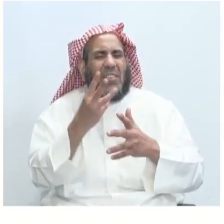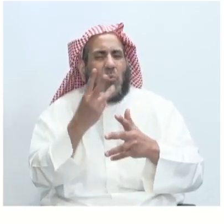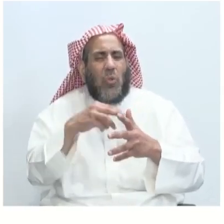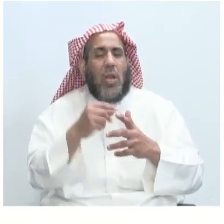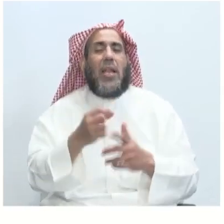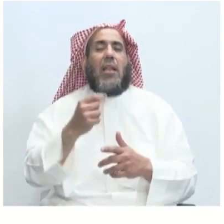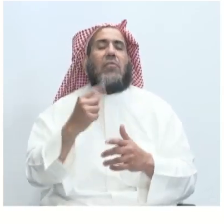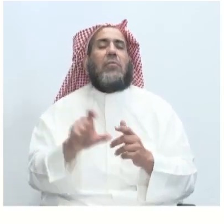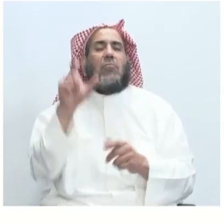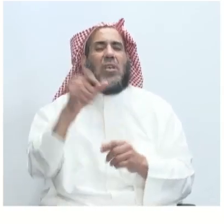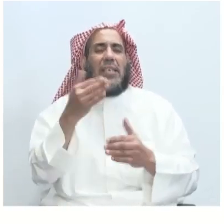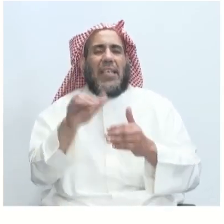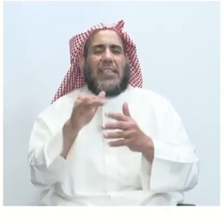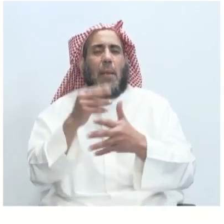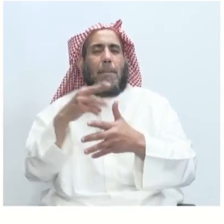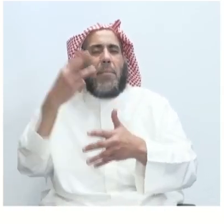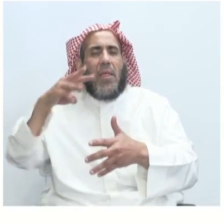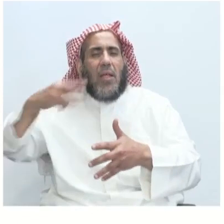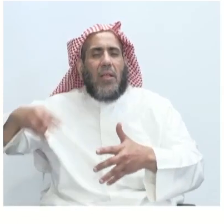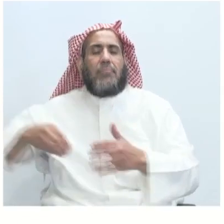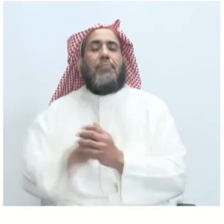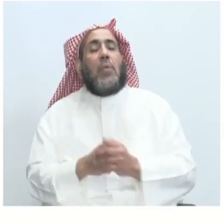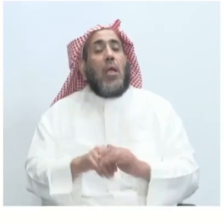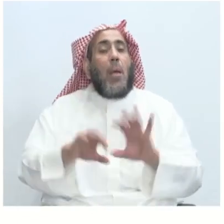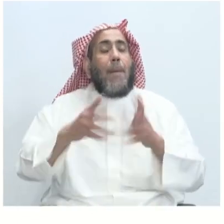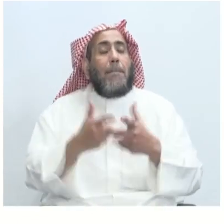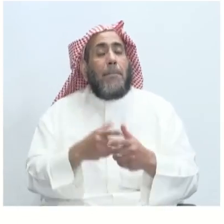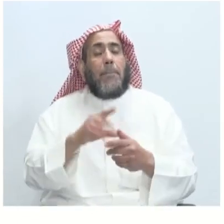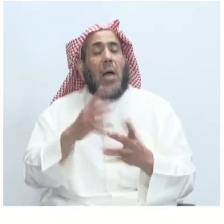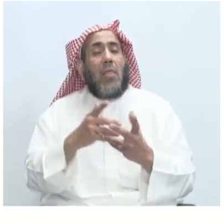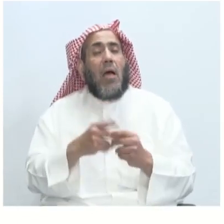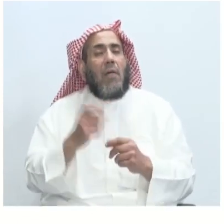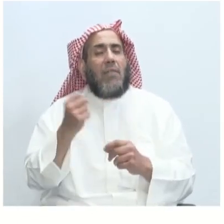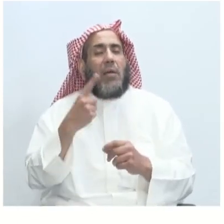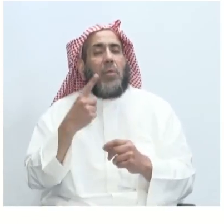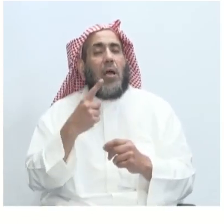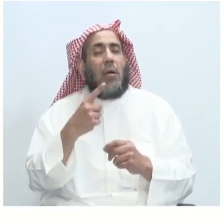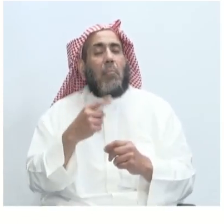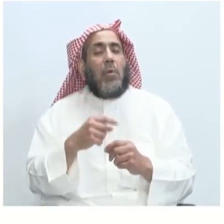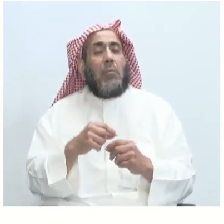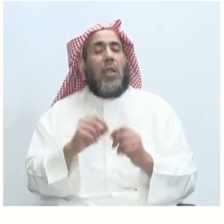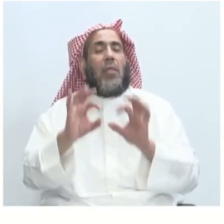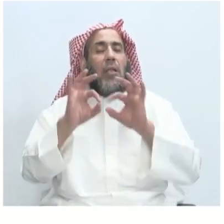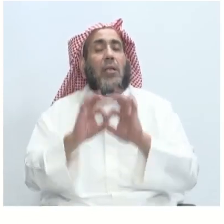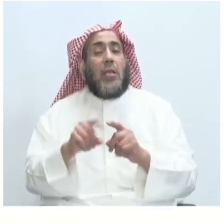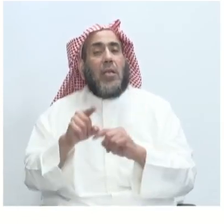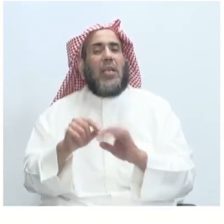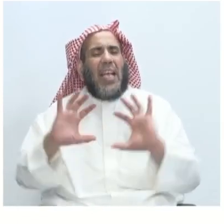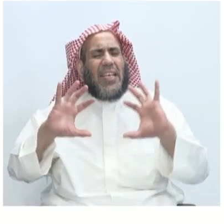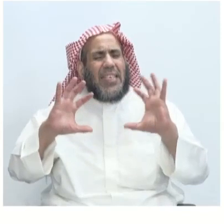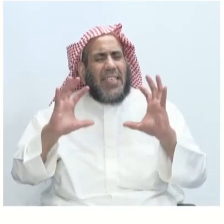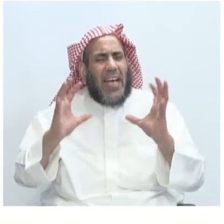لنفسه ابنائي وبنات الطلاب ماذا فهمناه من هذه الا احسنتم هي